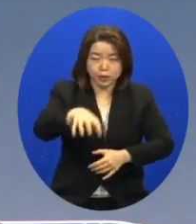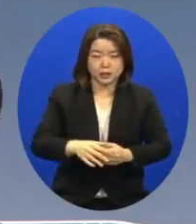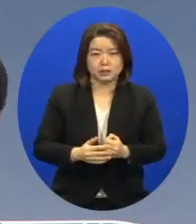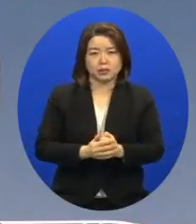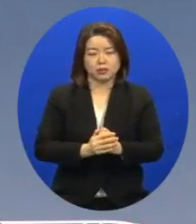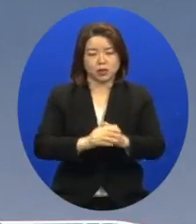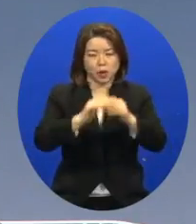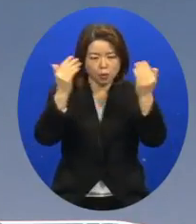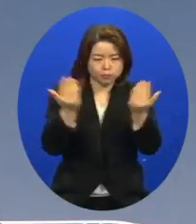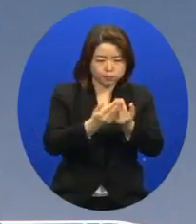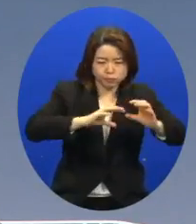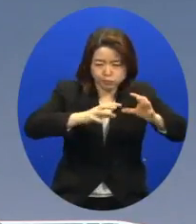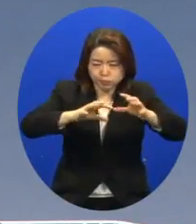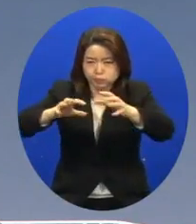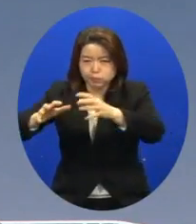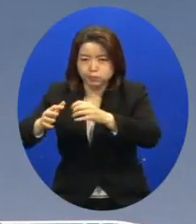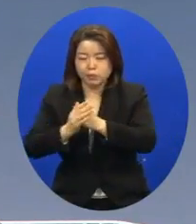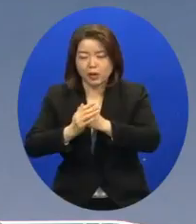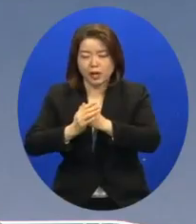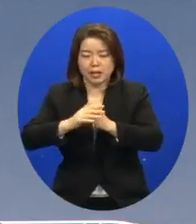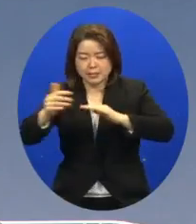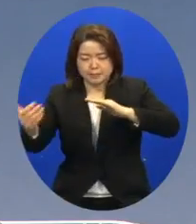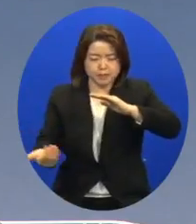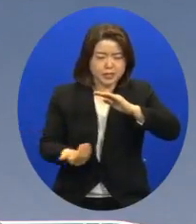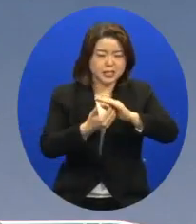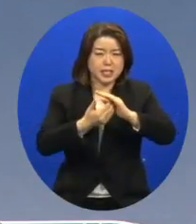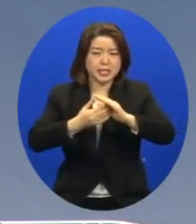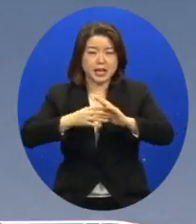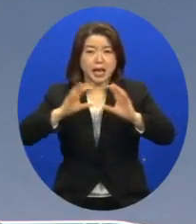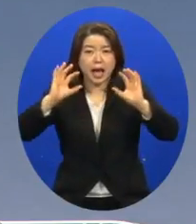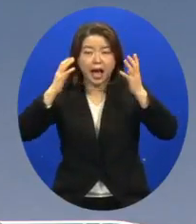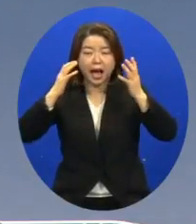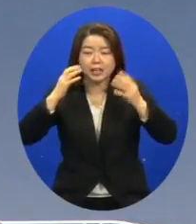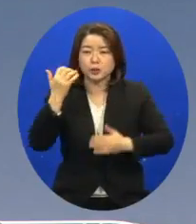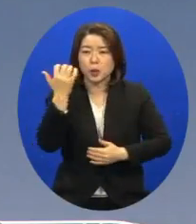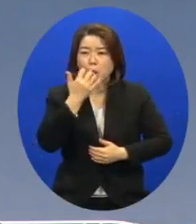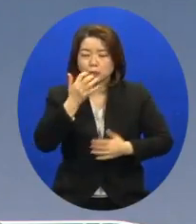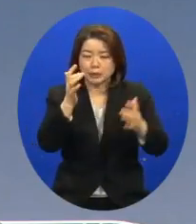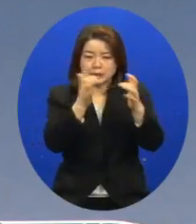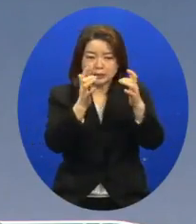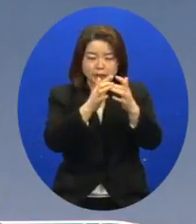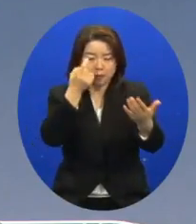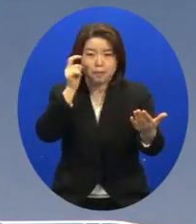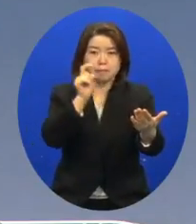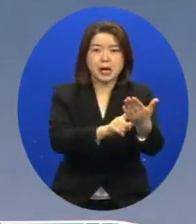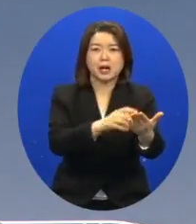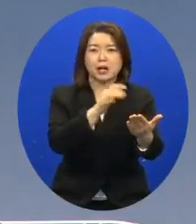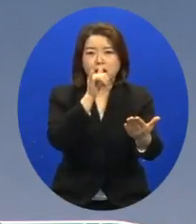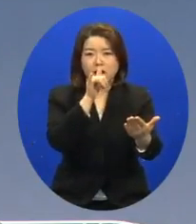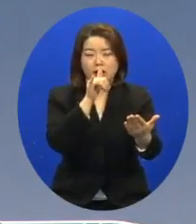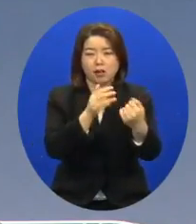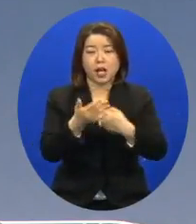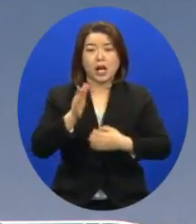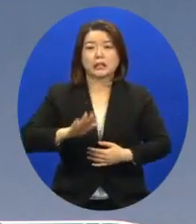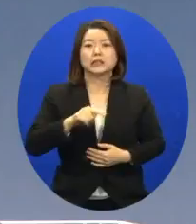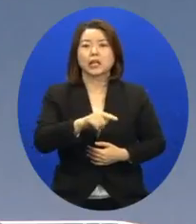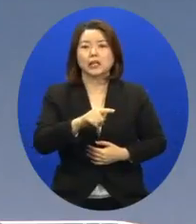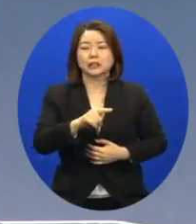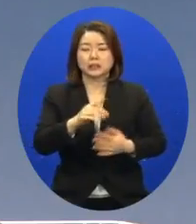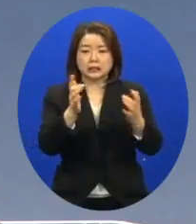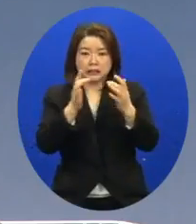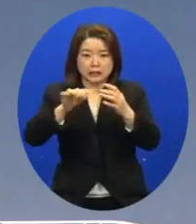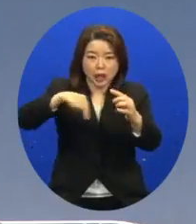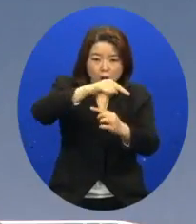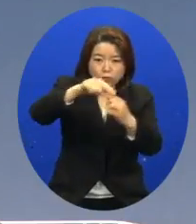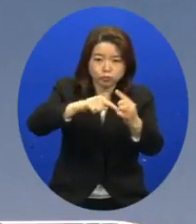전세계 가장 최대의 아동 포르노 사이트를 적발해 냈습니다 그 사이트 운영자가 누군 줄